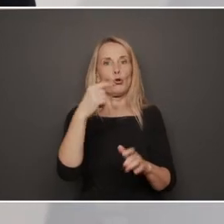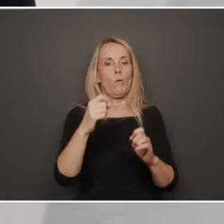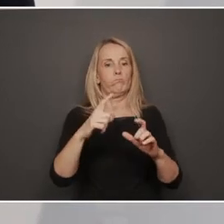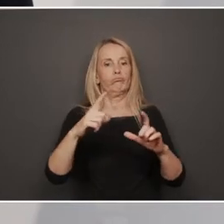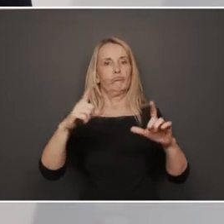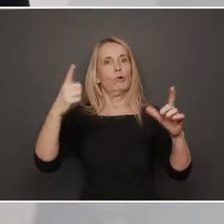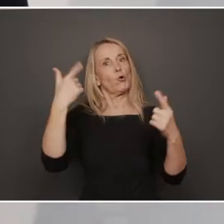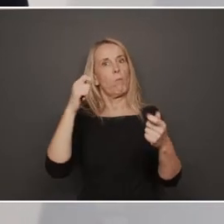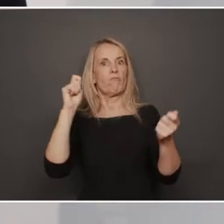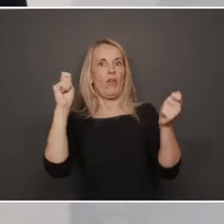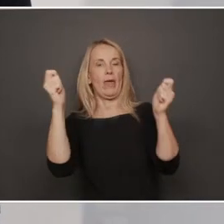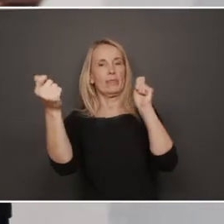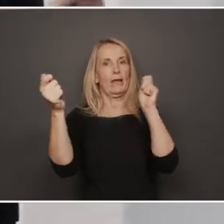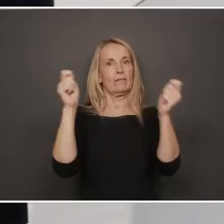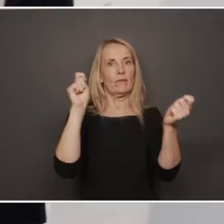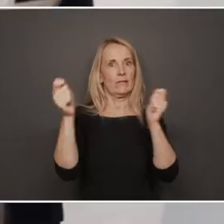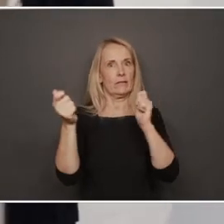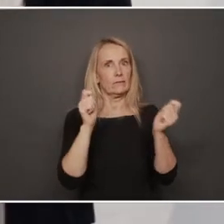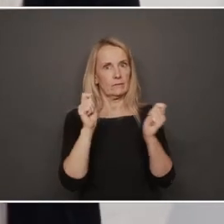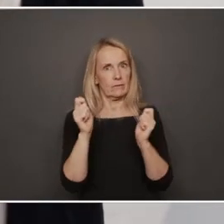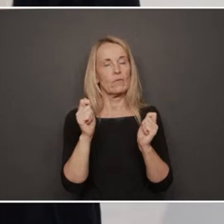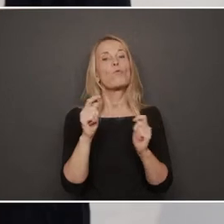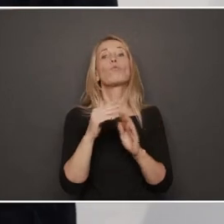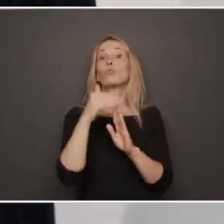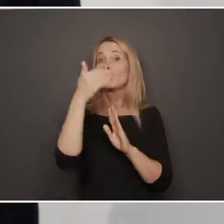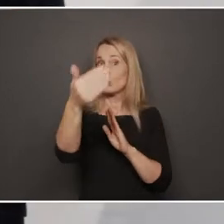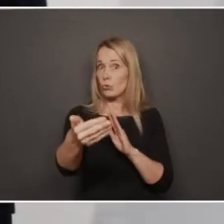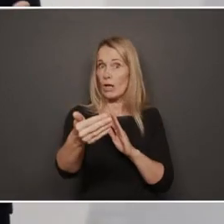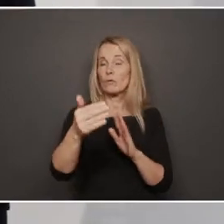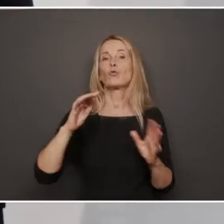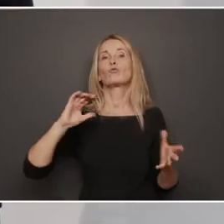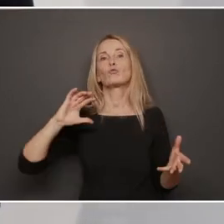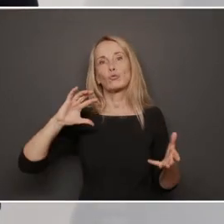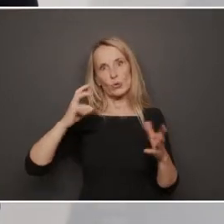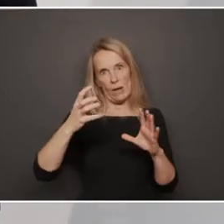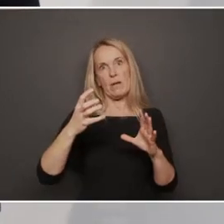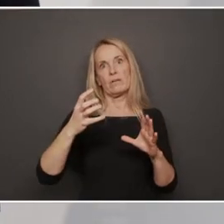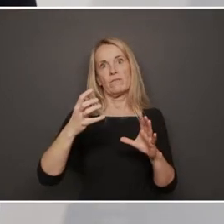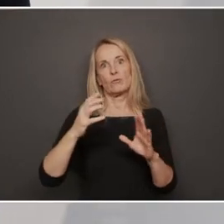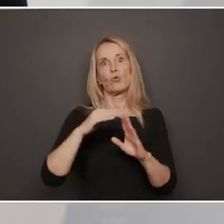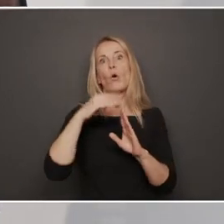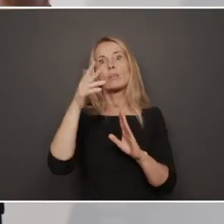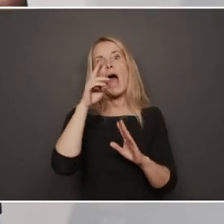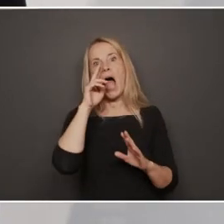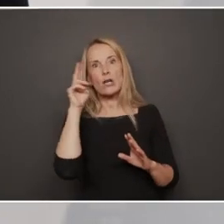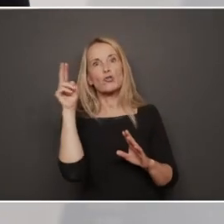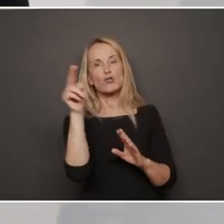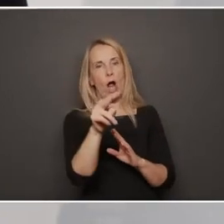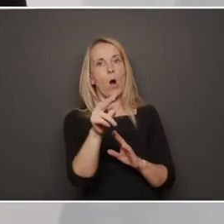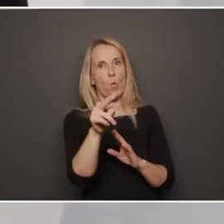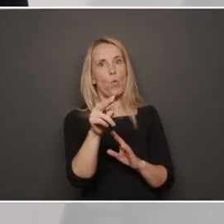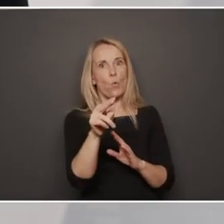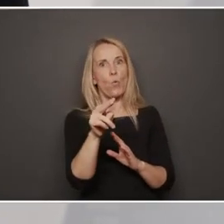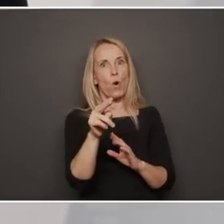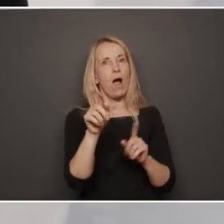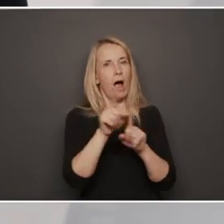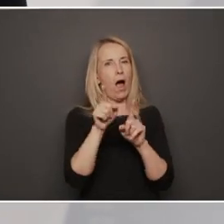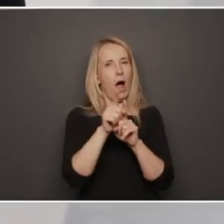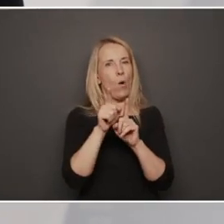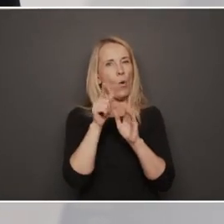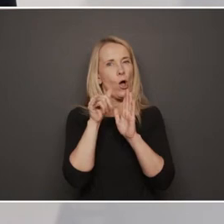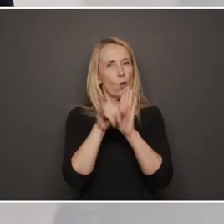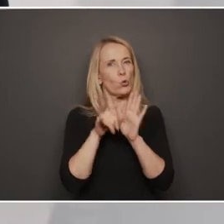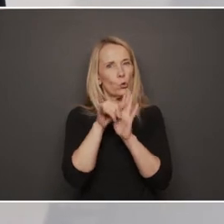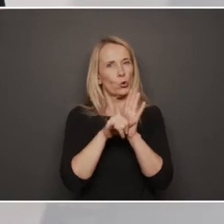weiter verändern. Und wir werden Ihnen dann in der Zusammenfassung, in der Nachschau, die dann auf dem YouTube-Kanal